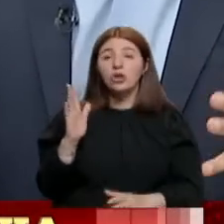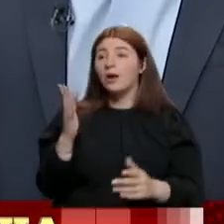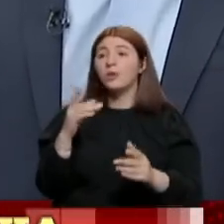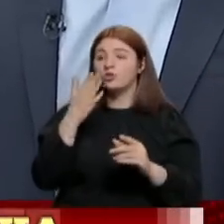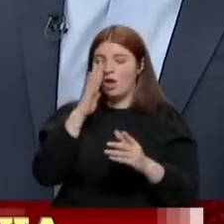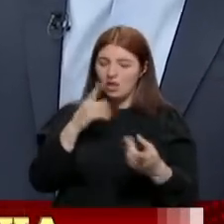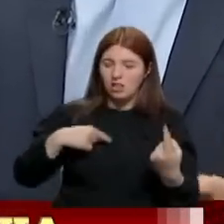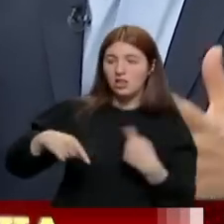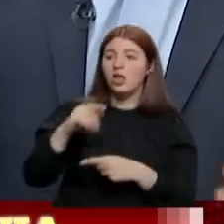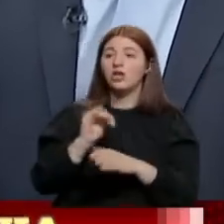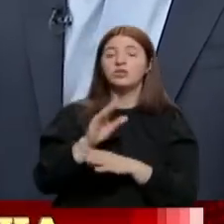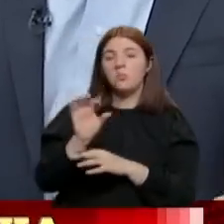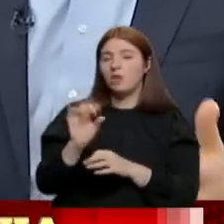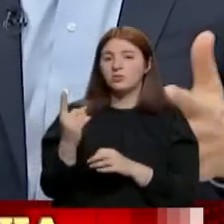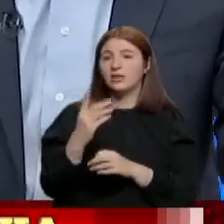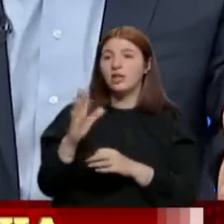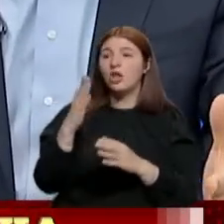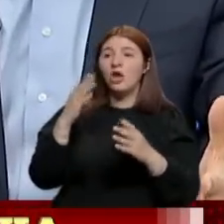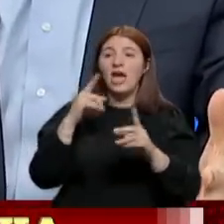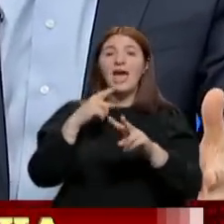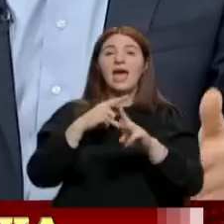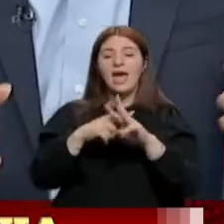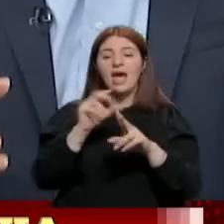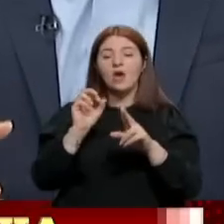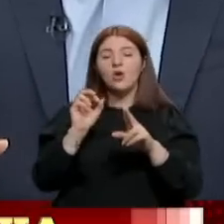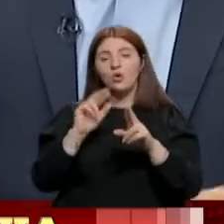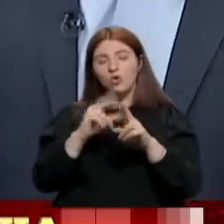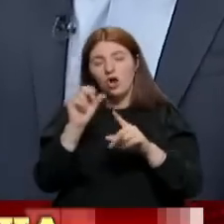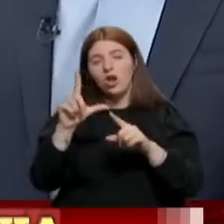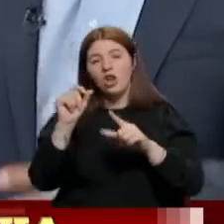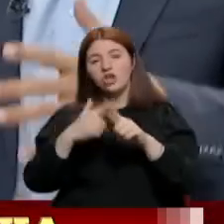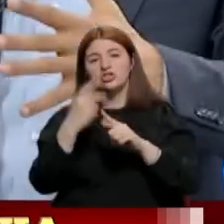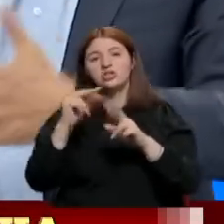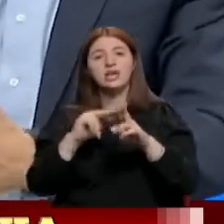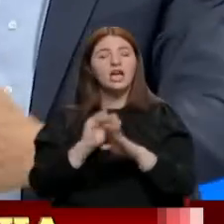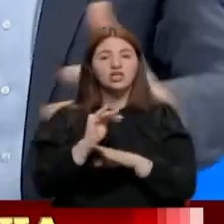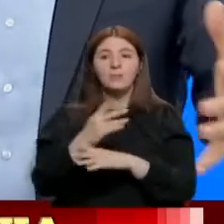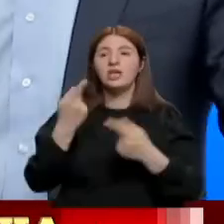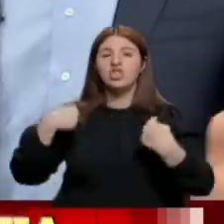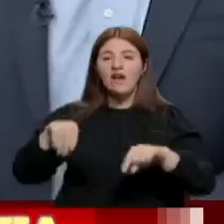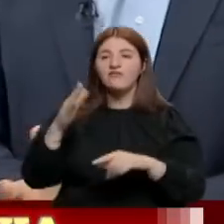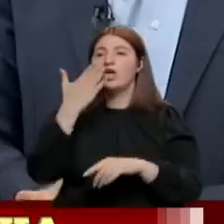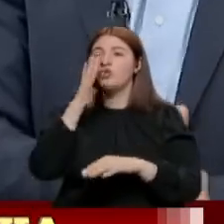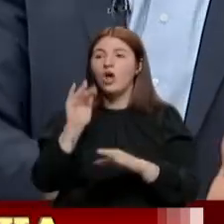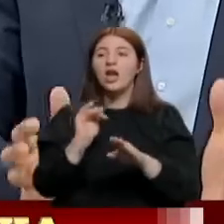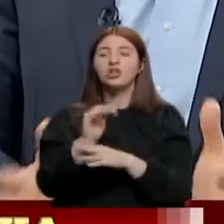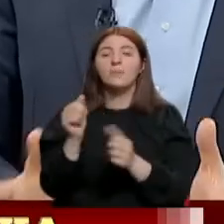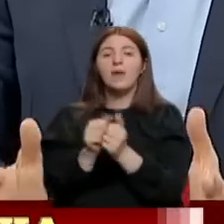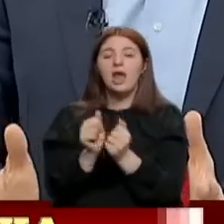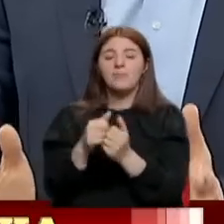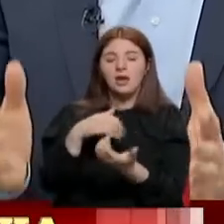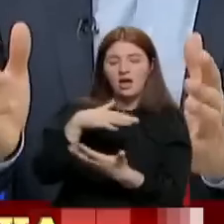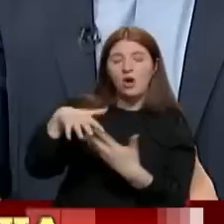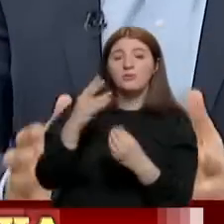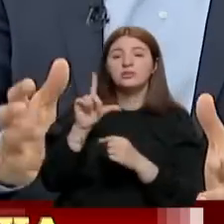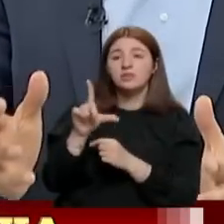yaşam böyle bir şey değil. Ekoloji dediğimiz şey doğayla, efendim çevreyle, insanla birlikte olan bir ekolojik yaşam düzeni düşünmemiz